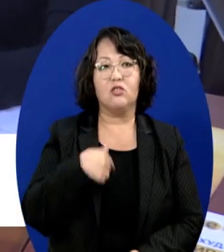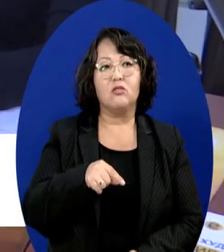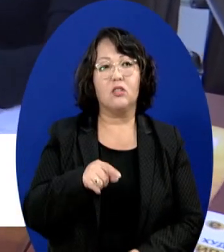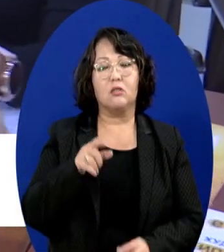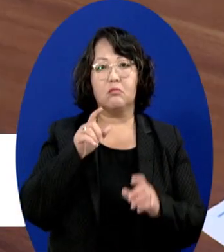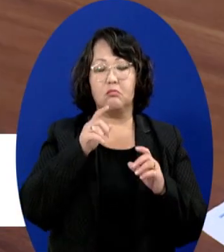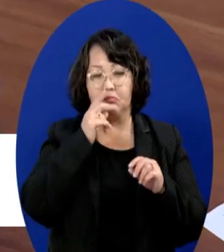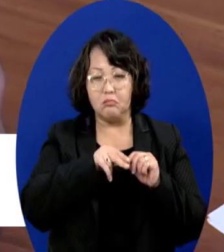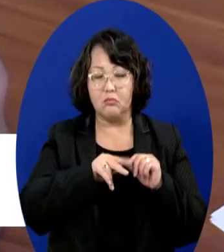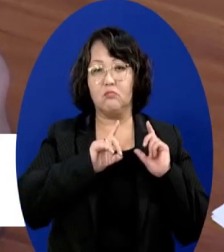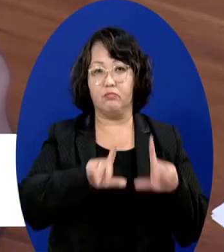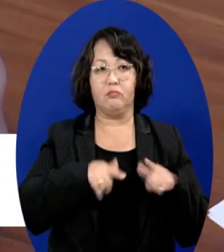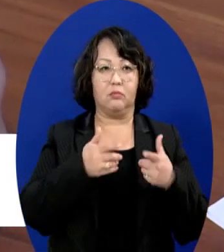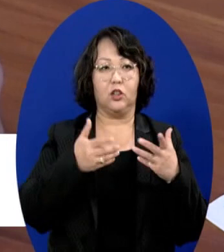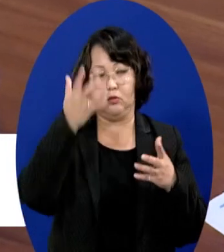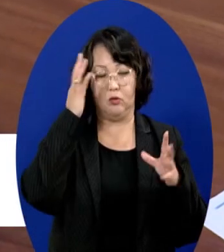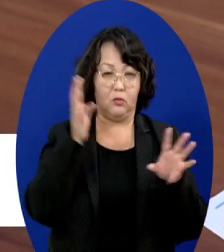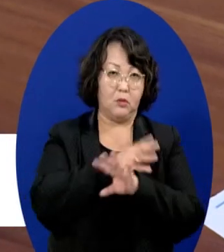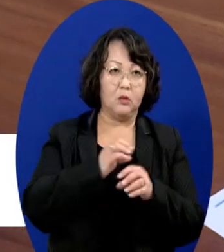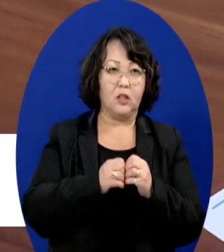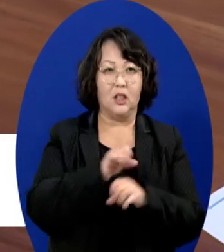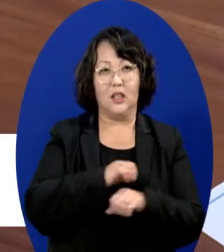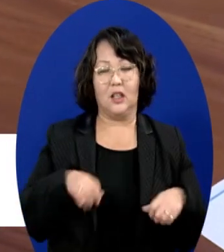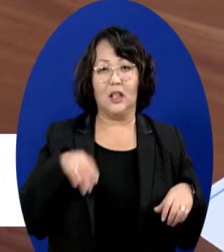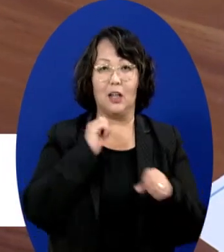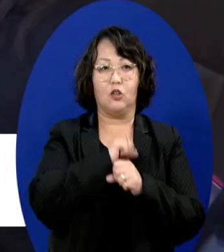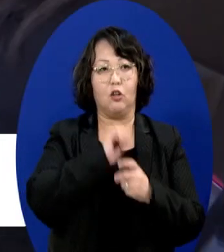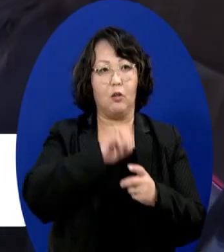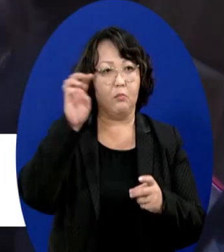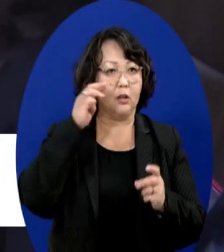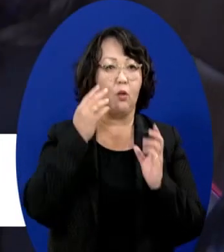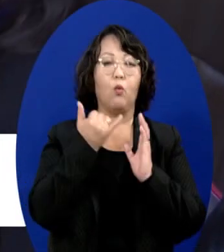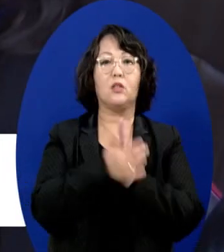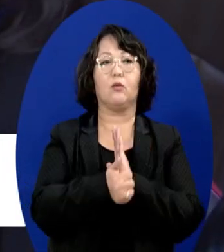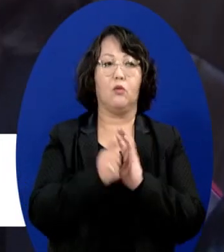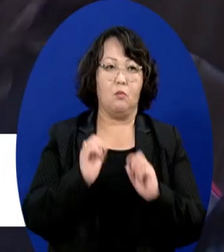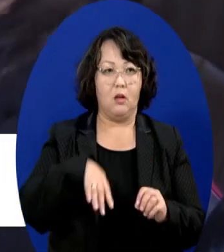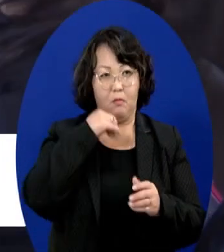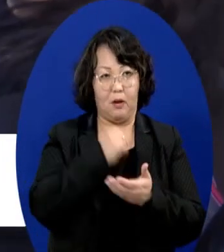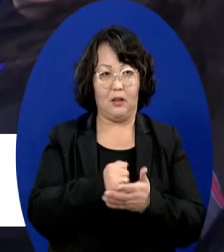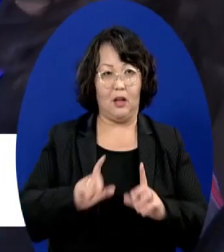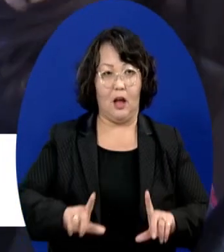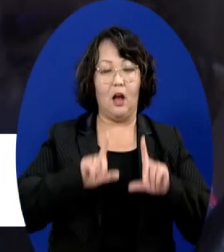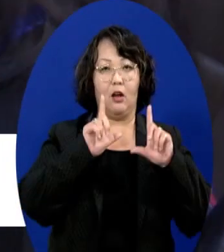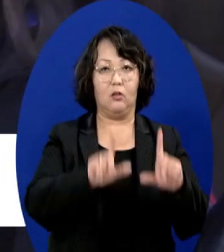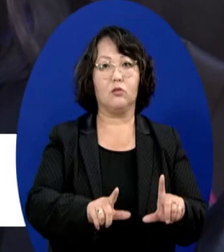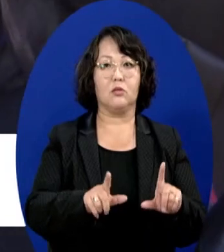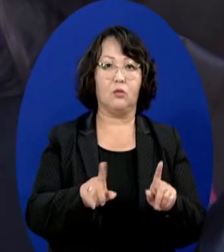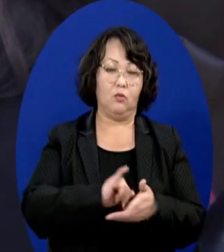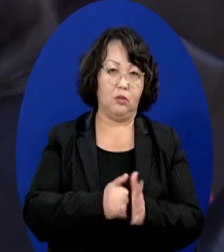төрөөс явуулж эхэлжээ. Ингэснээр иргэд цаашид ажилд зуршлуулах тодорхой мэдлэг ур чадвартай болохыг батлах гол баталгаа болж байна гэж үзэж байна.